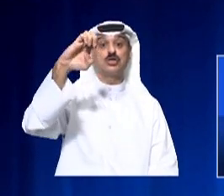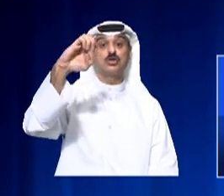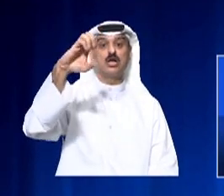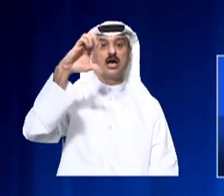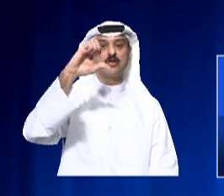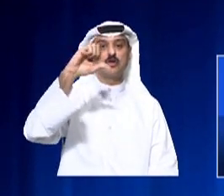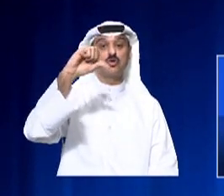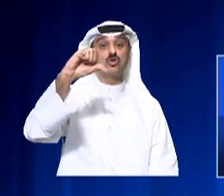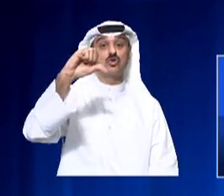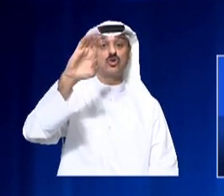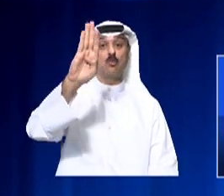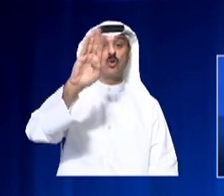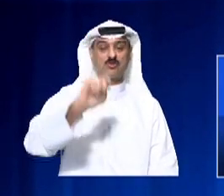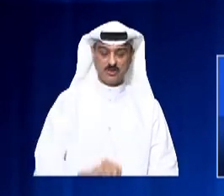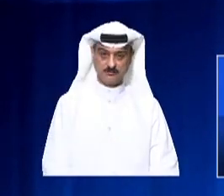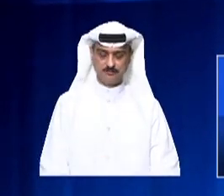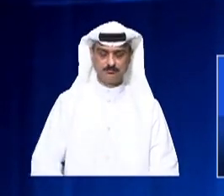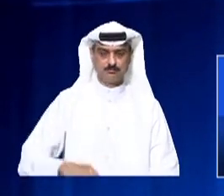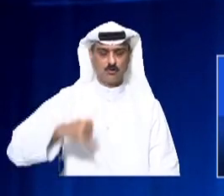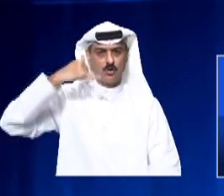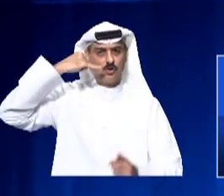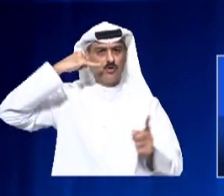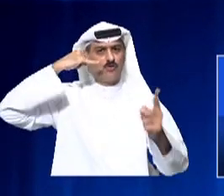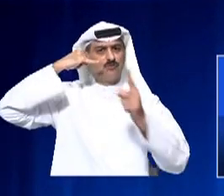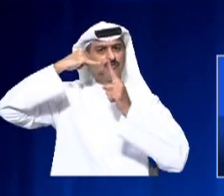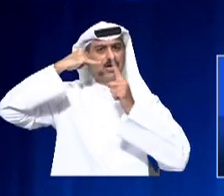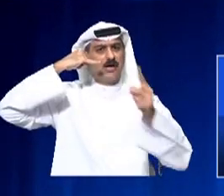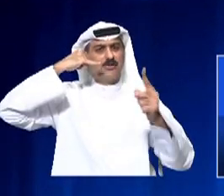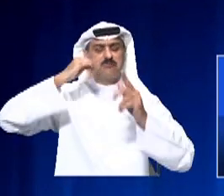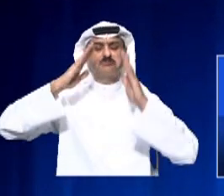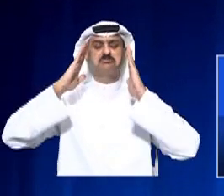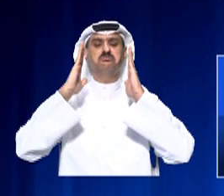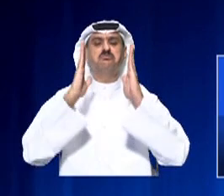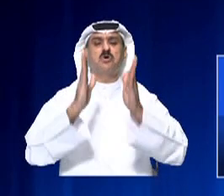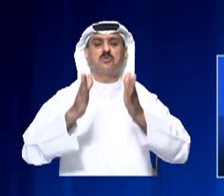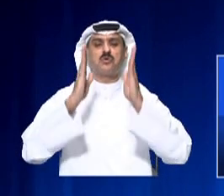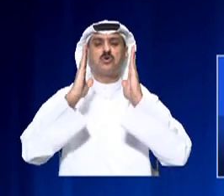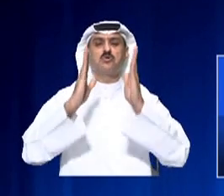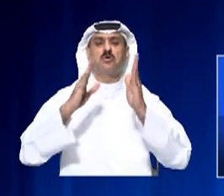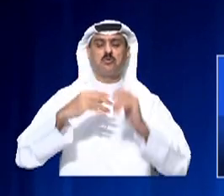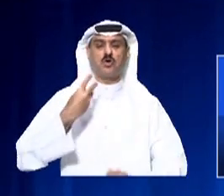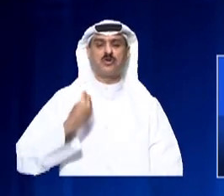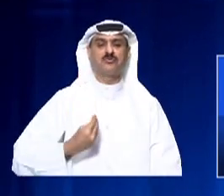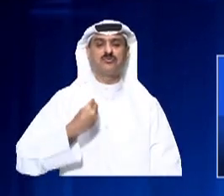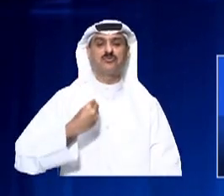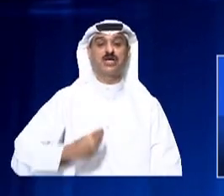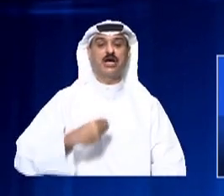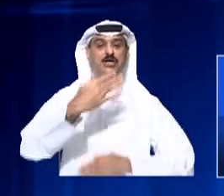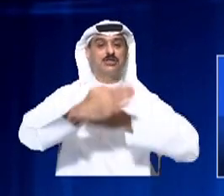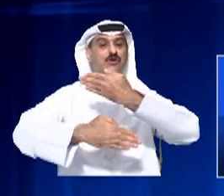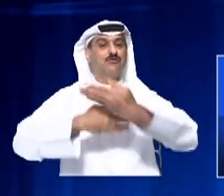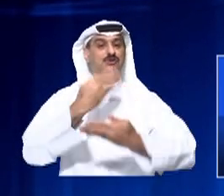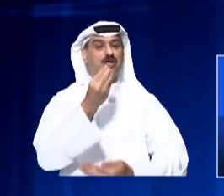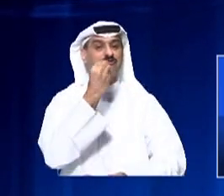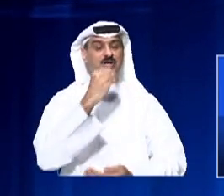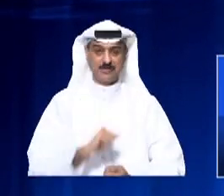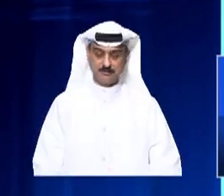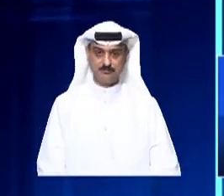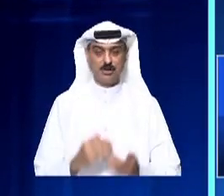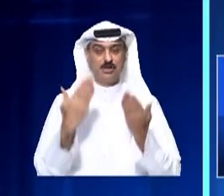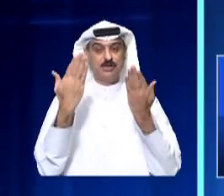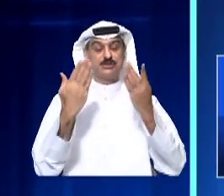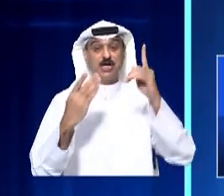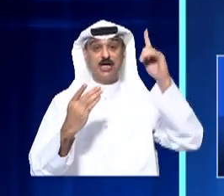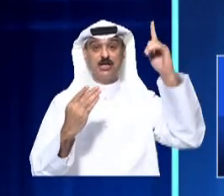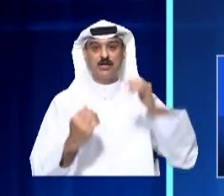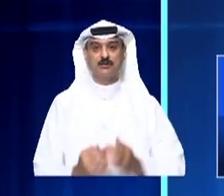الشقيقة. عبر خلاله عن خالص تهانيه وأطيب تمنياته بمناسبة عيد الفطر السعيد، سائلا المولى عز